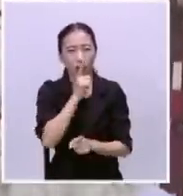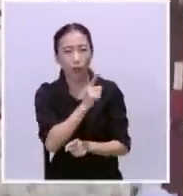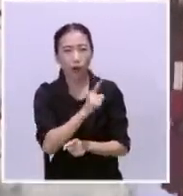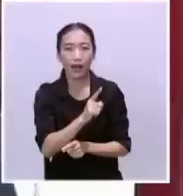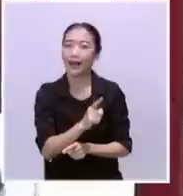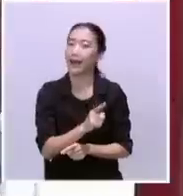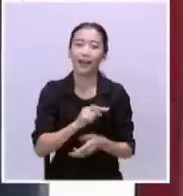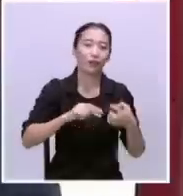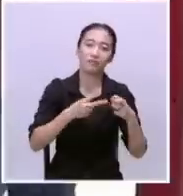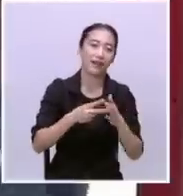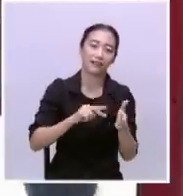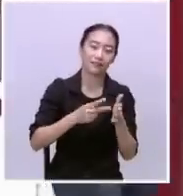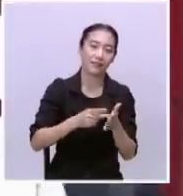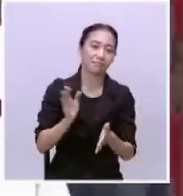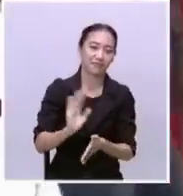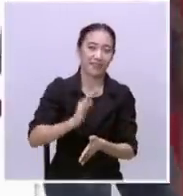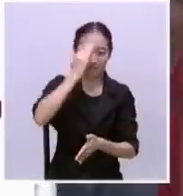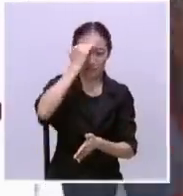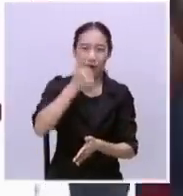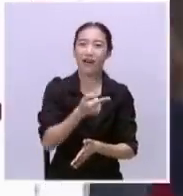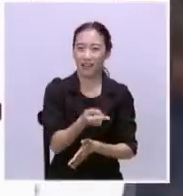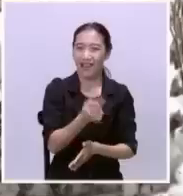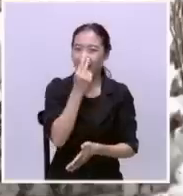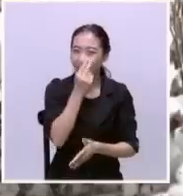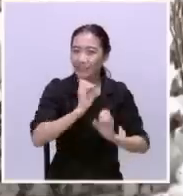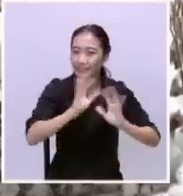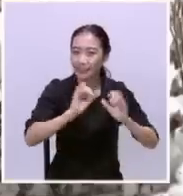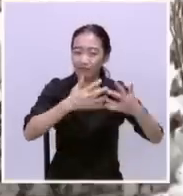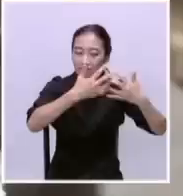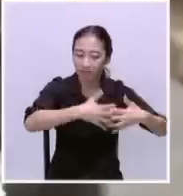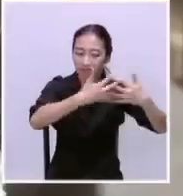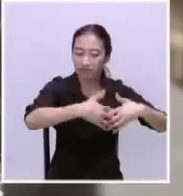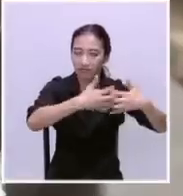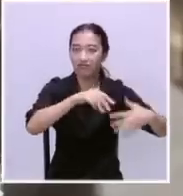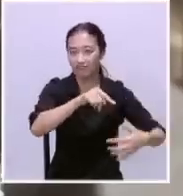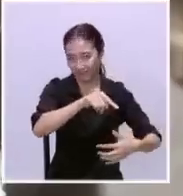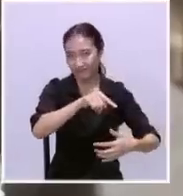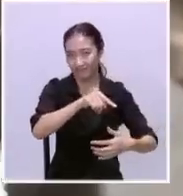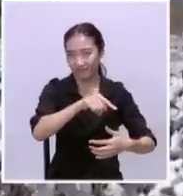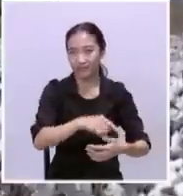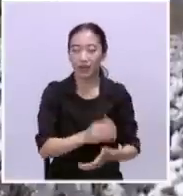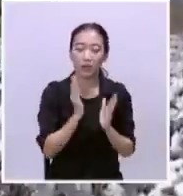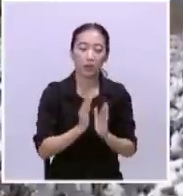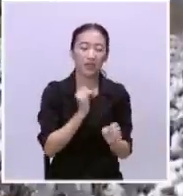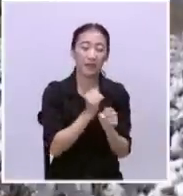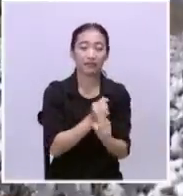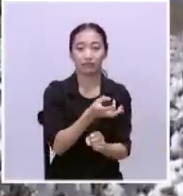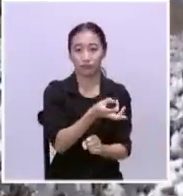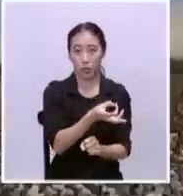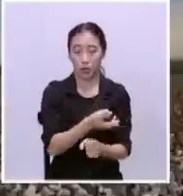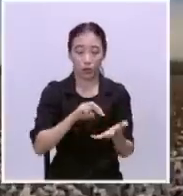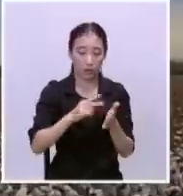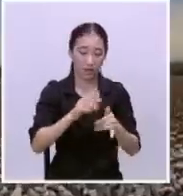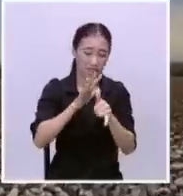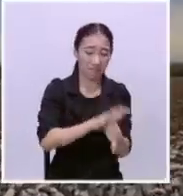ให้เกิดกระแสความไม่พอใจในหมู่ชาวจีนแล้วก็ชาวจีนแห่แบรนด์ตะวันตกหลายๆแบรนด์เลยนะคะบอยคอตสินค้